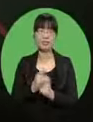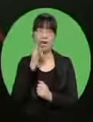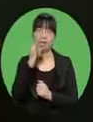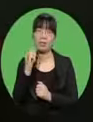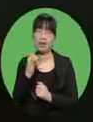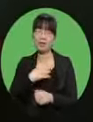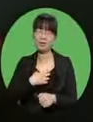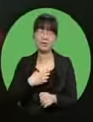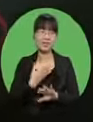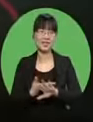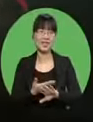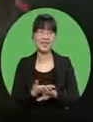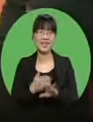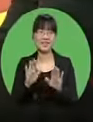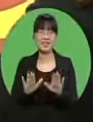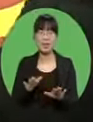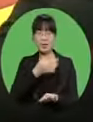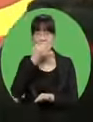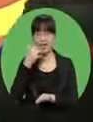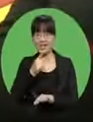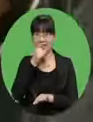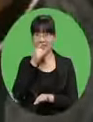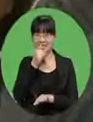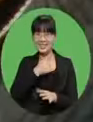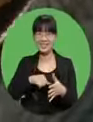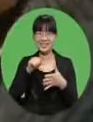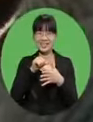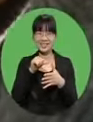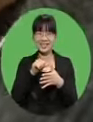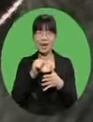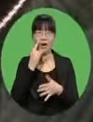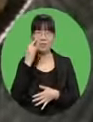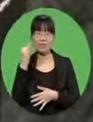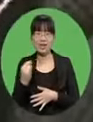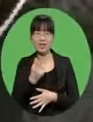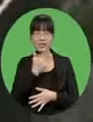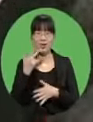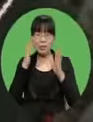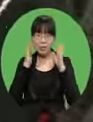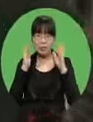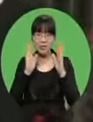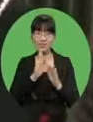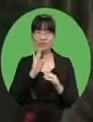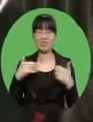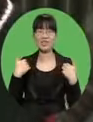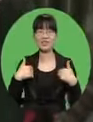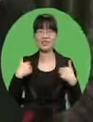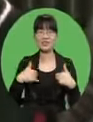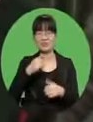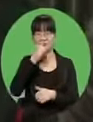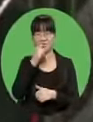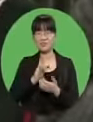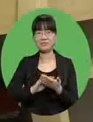엄마의 우려와는 달리 한껏 흥이 오른 준현이 엄마와의 영어 공부가 즐겁기만 합니다.